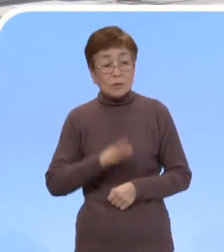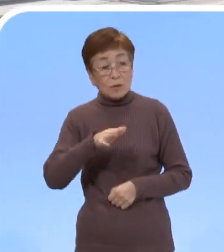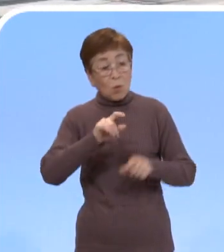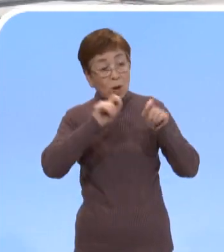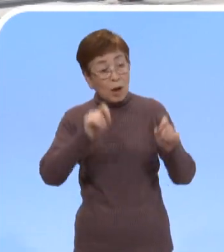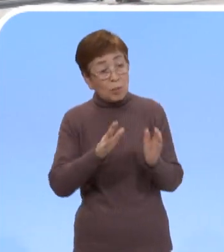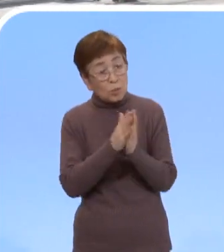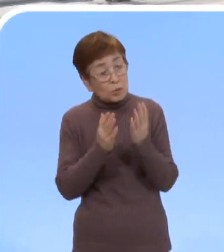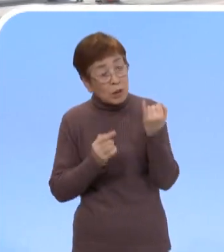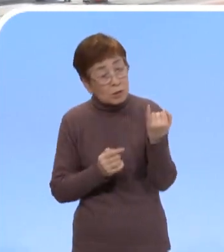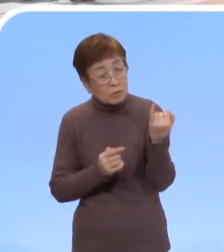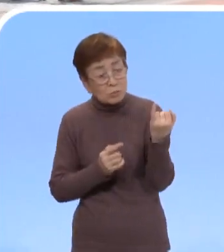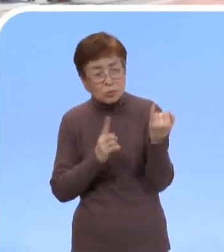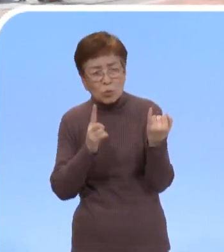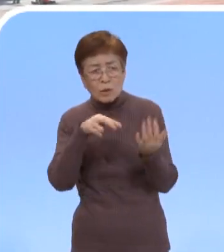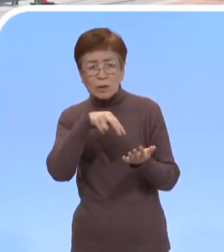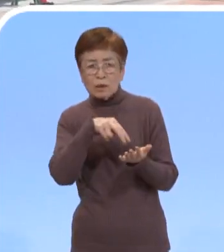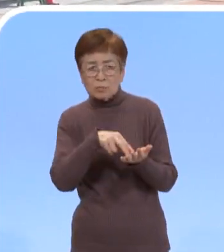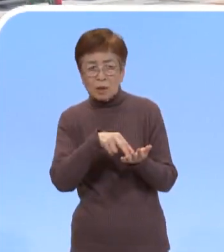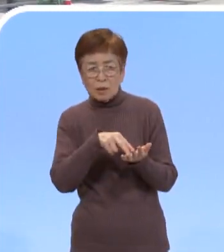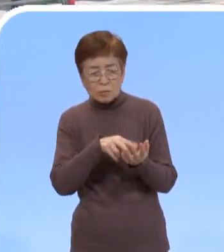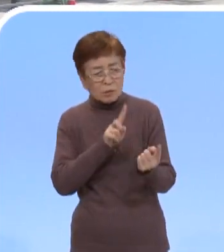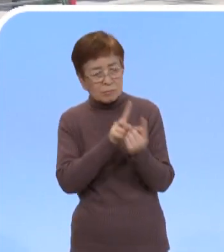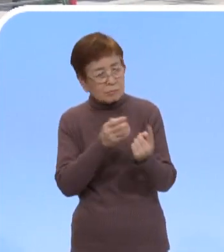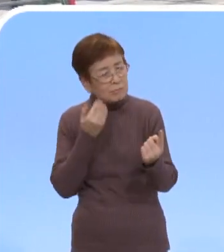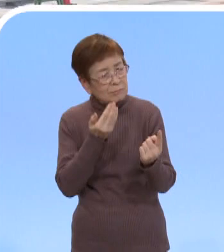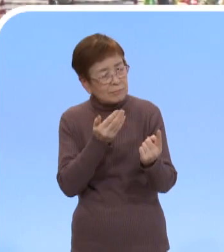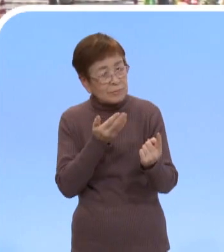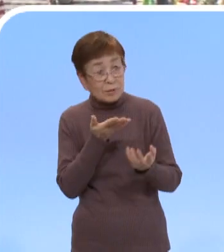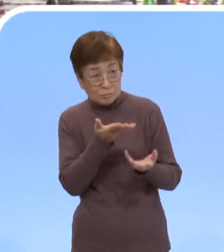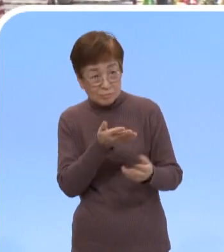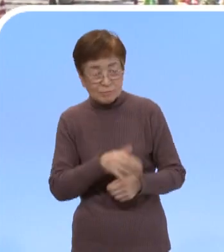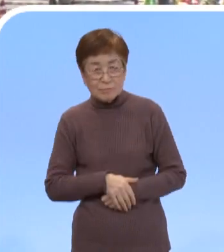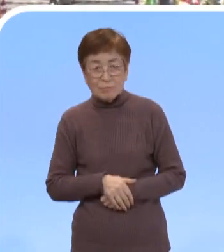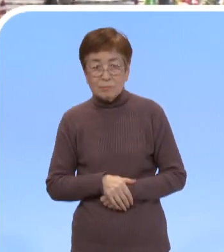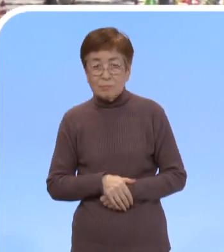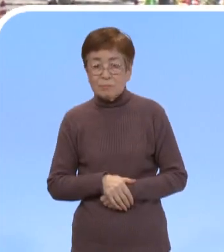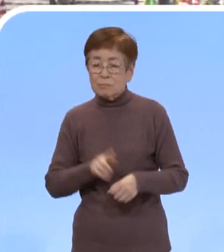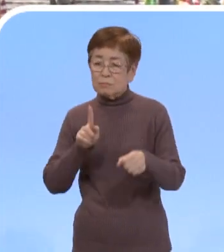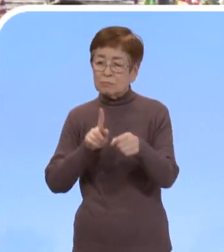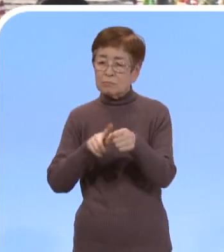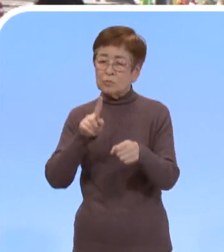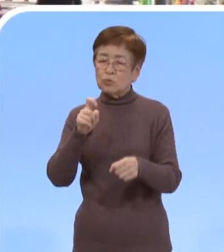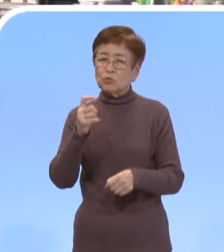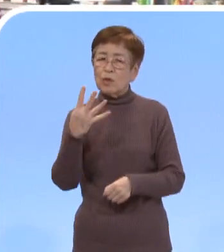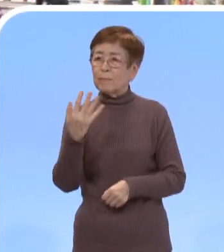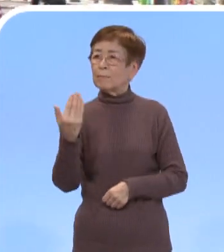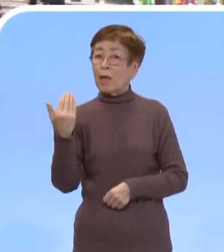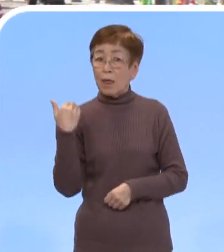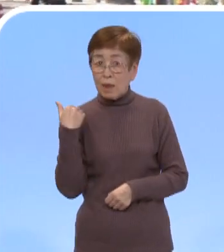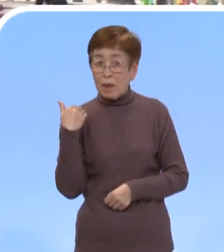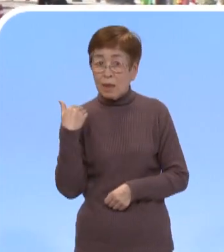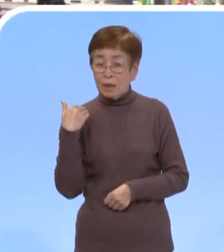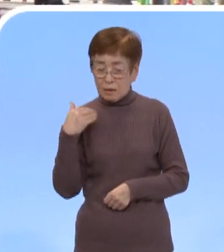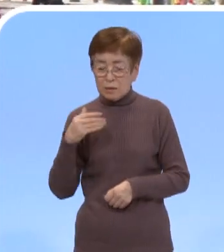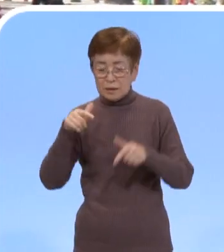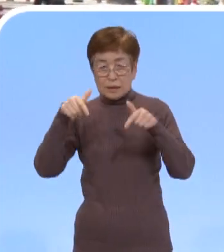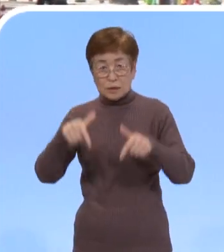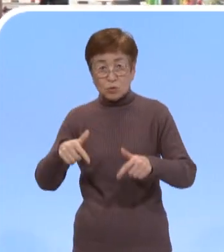岡本さんはどういうお立場で取材をしてるんですか。はい、 今から、14年前